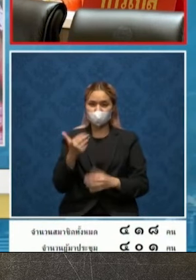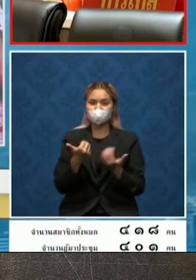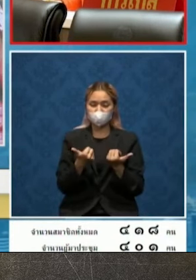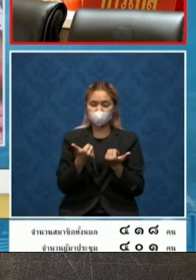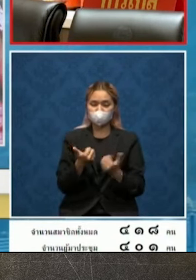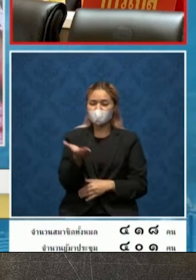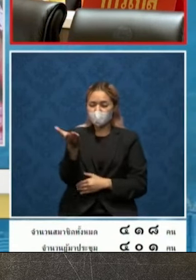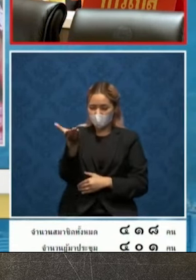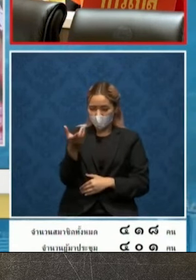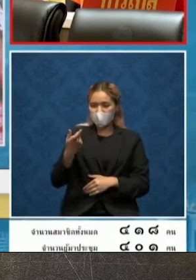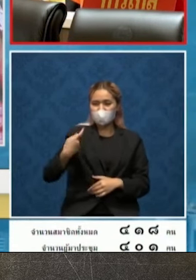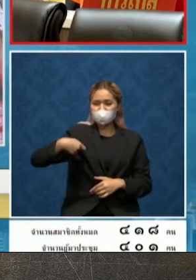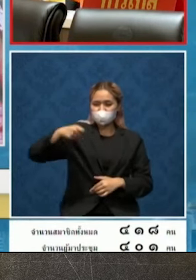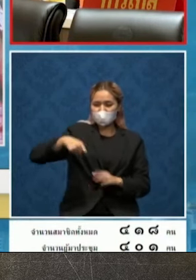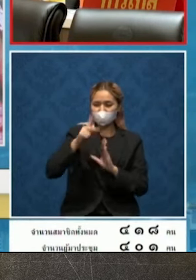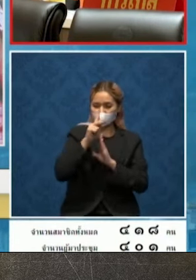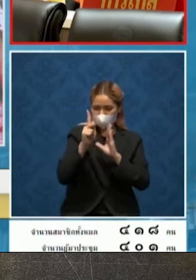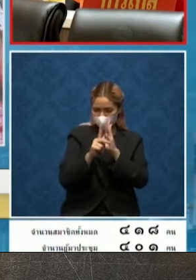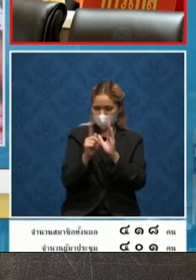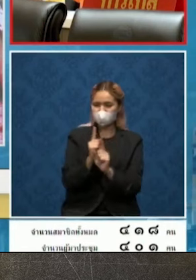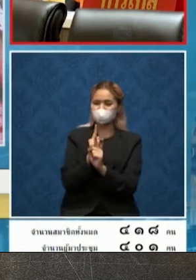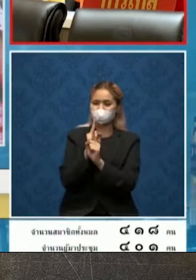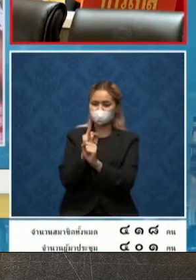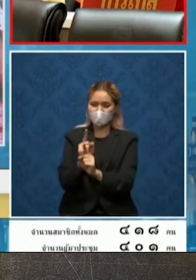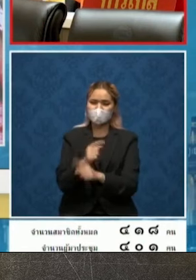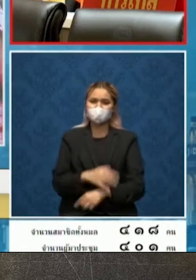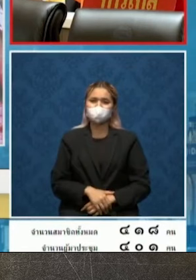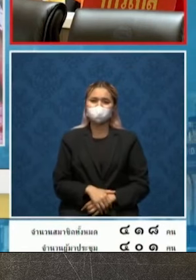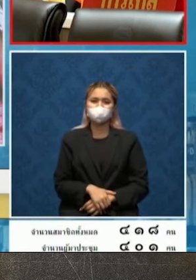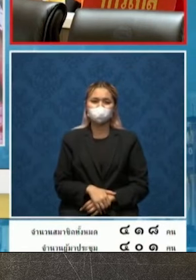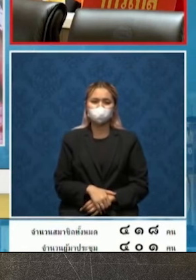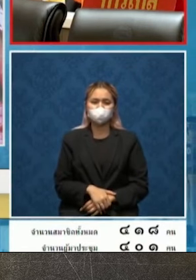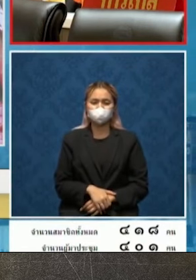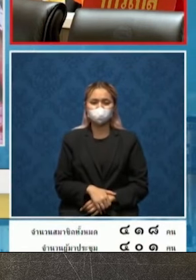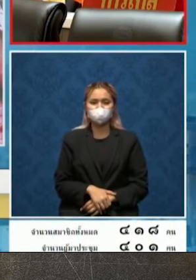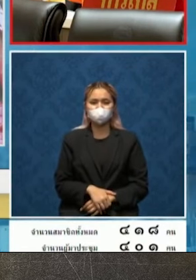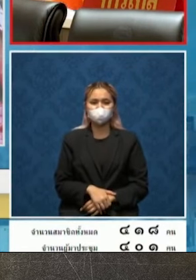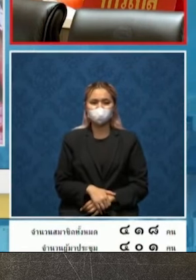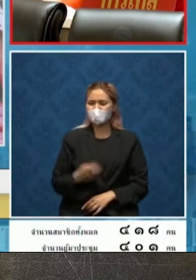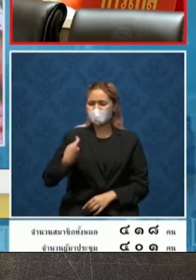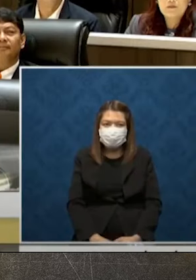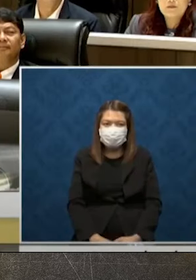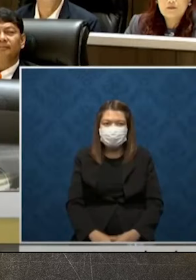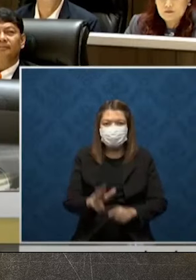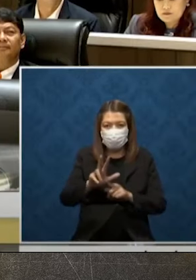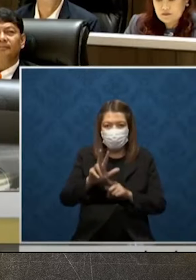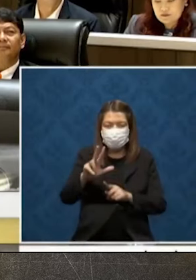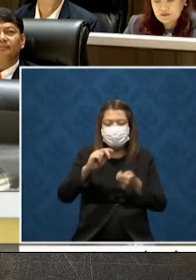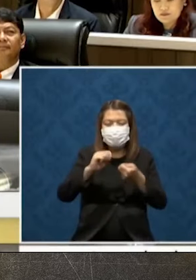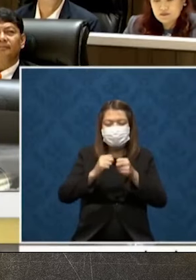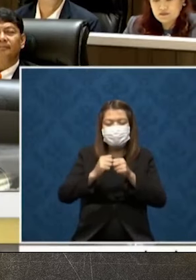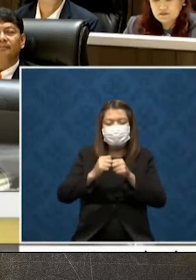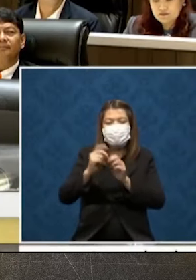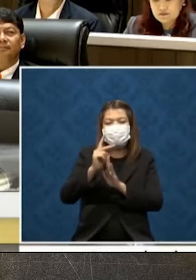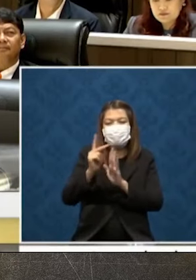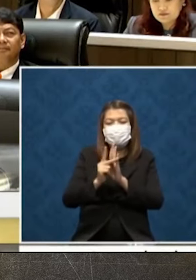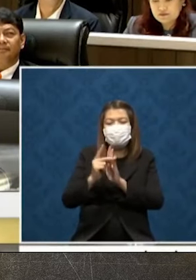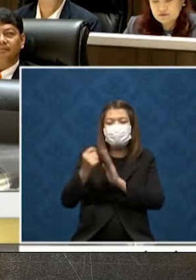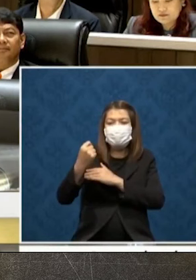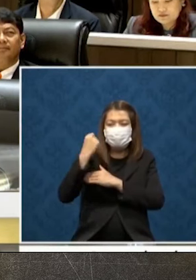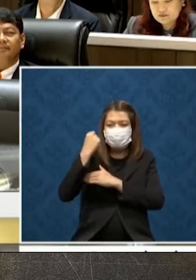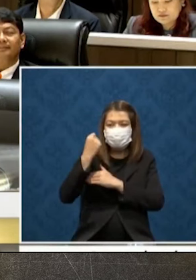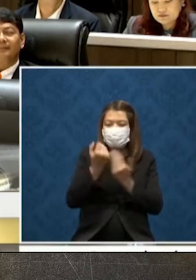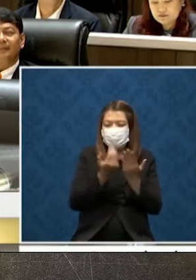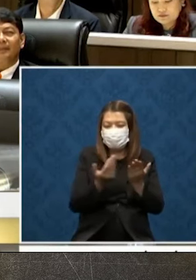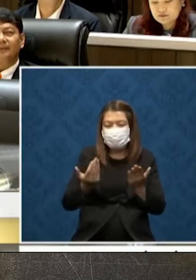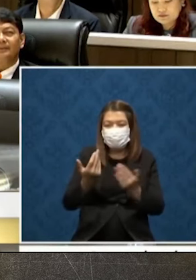ตามกฎหมายมีที่ไหนคะต้องให้เด็กออกมาเรียกร้องให้ศาลทำตามกฎหมายค่ะต้องแก้ไขกฎหมายความมั่นคง 3